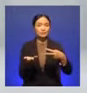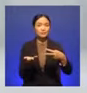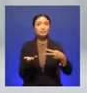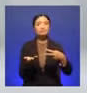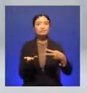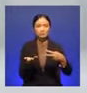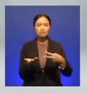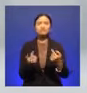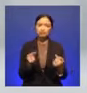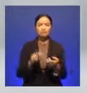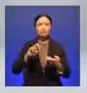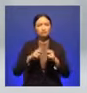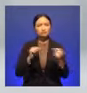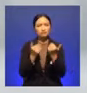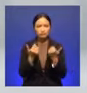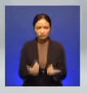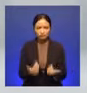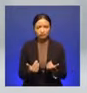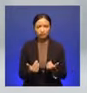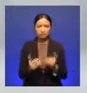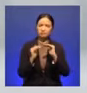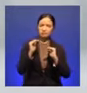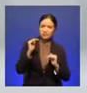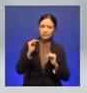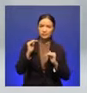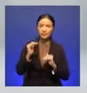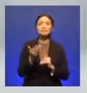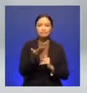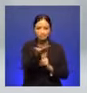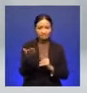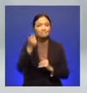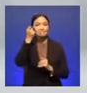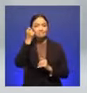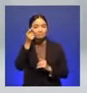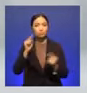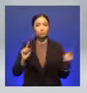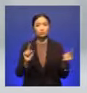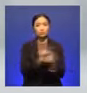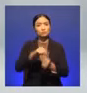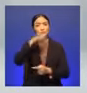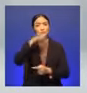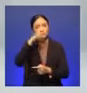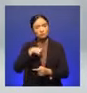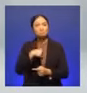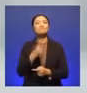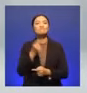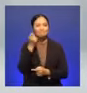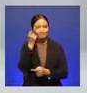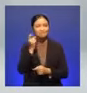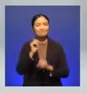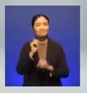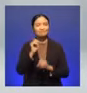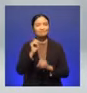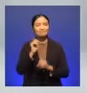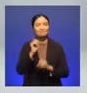ความเหลื่อมล้ำที่จะทำให้ทุกท่านเข้าใจปรากฏการณ์ที่เกิดขึ้นในสังคมไทยชัดเจนยิ่งขึ้นแล้วก็ในช่วงที่2ถึงจะ